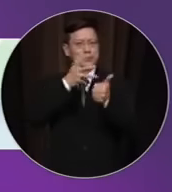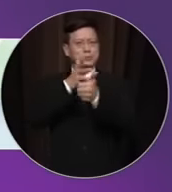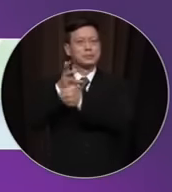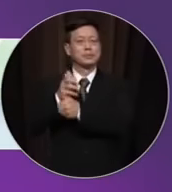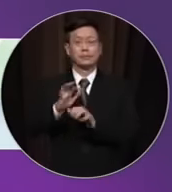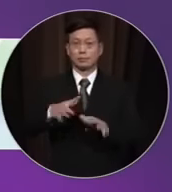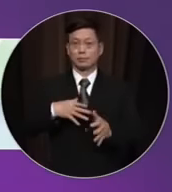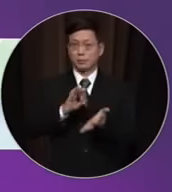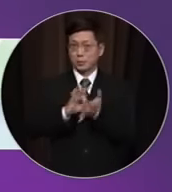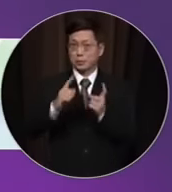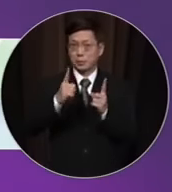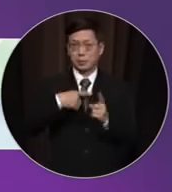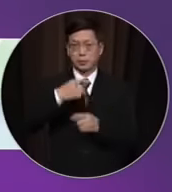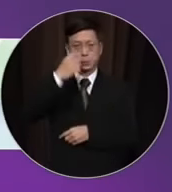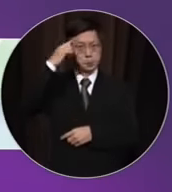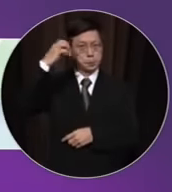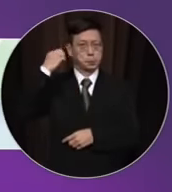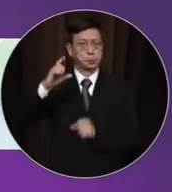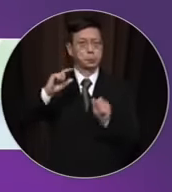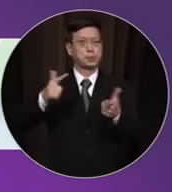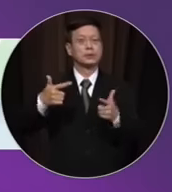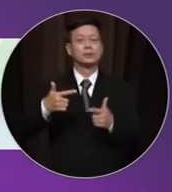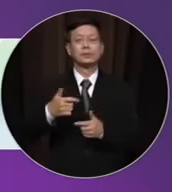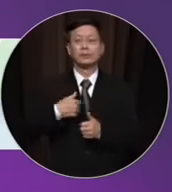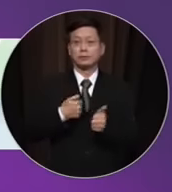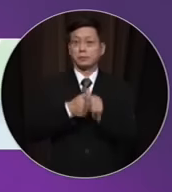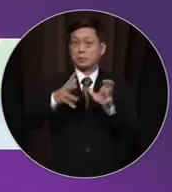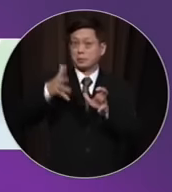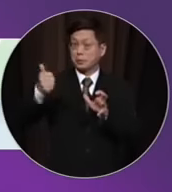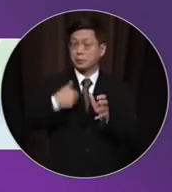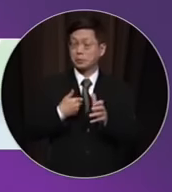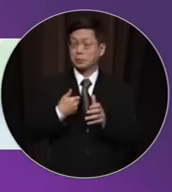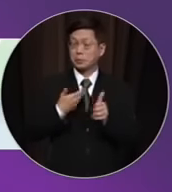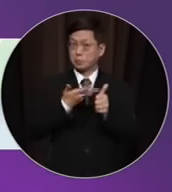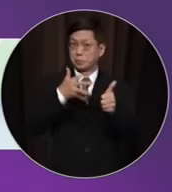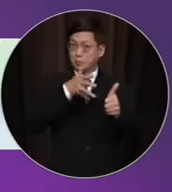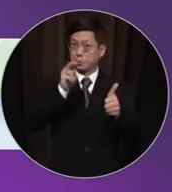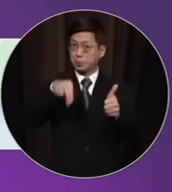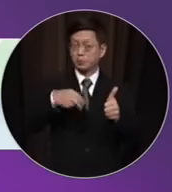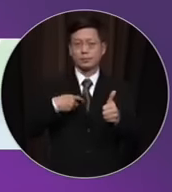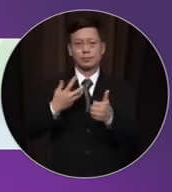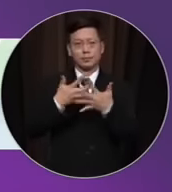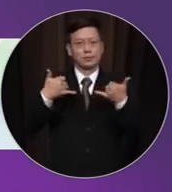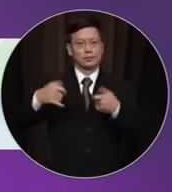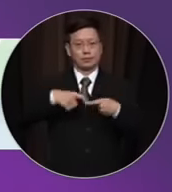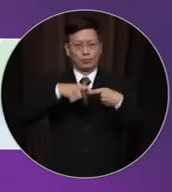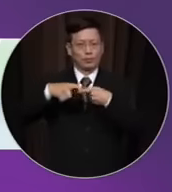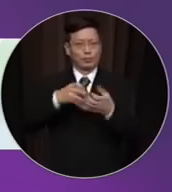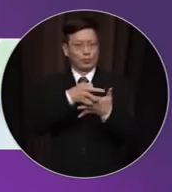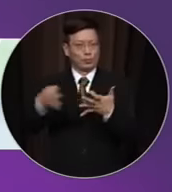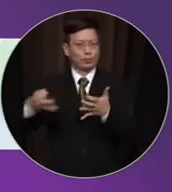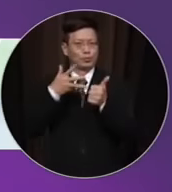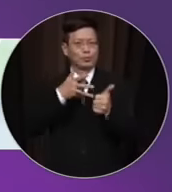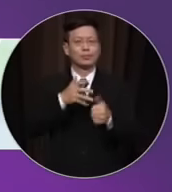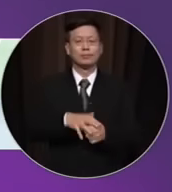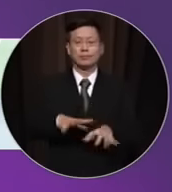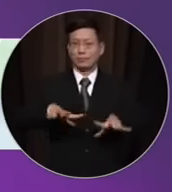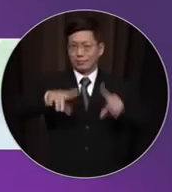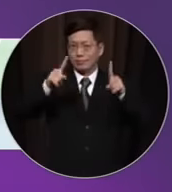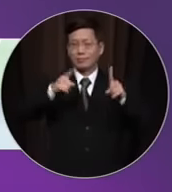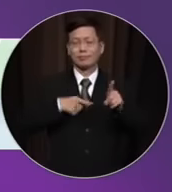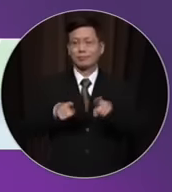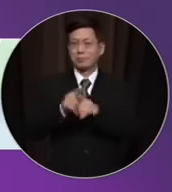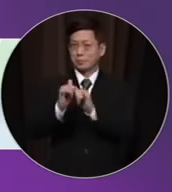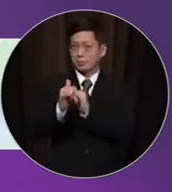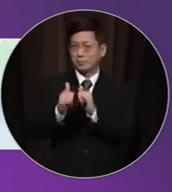提问，我们采取的是比较创新的方式。副总统给问吗？网络联署公民提问。首先选民会在网络上